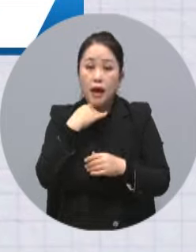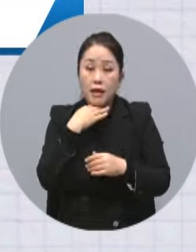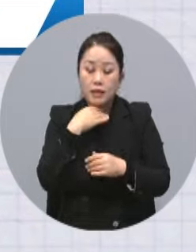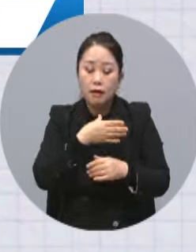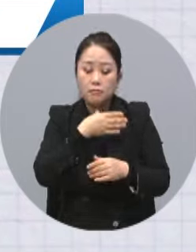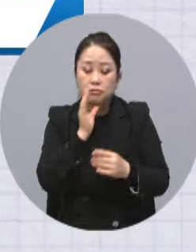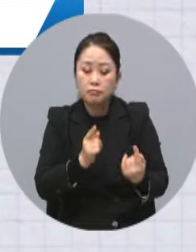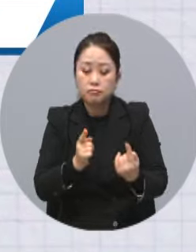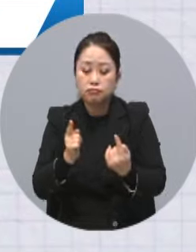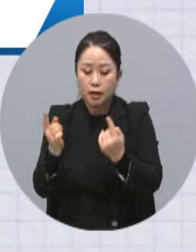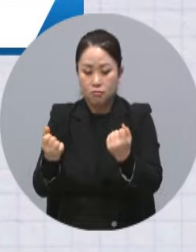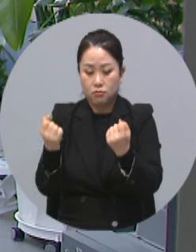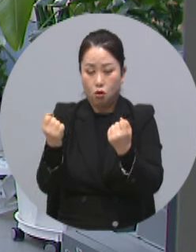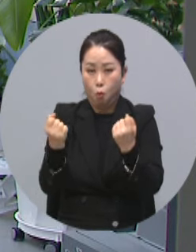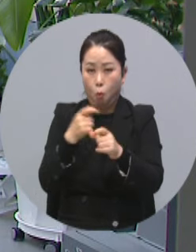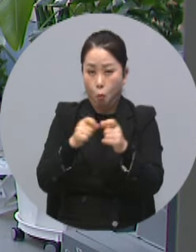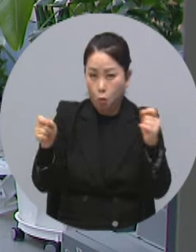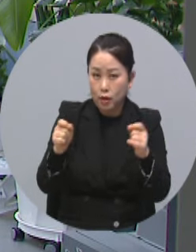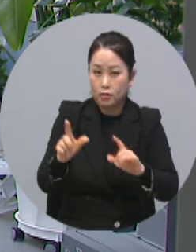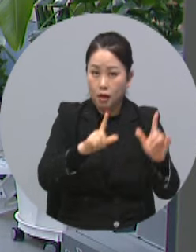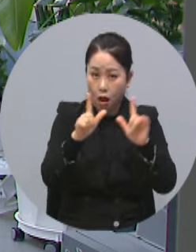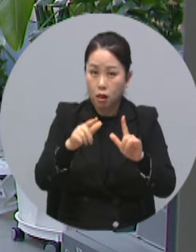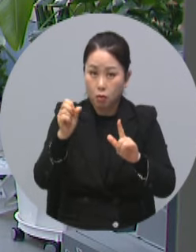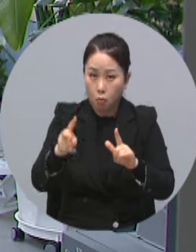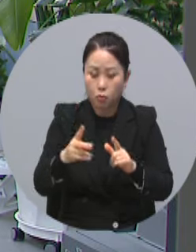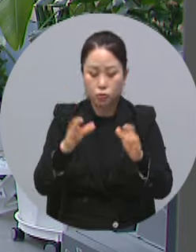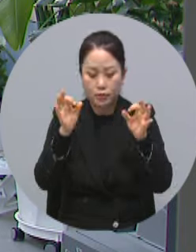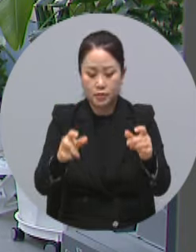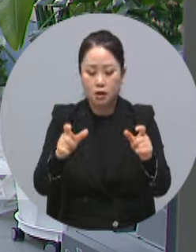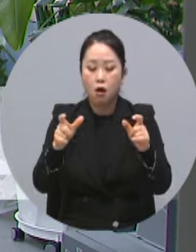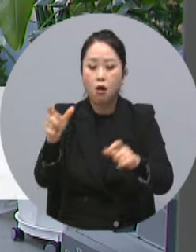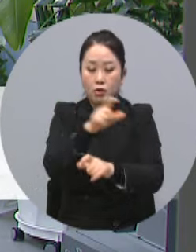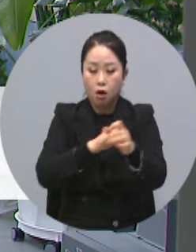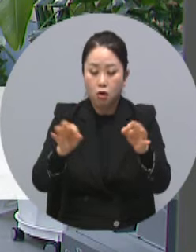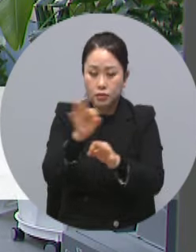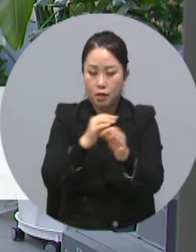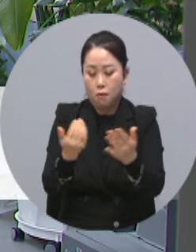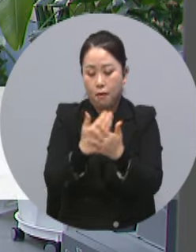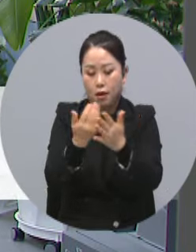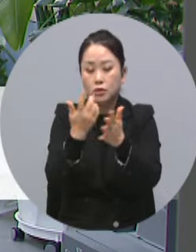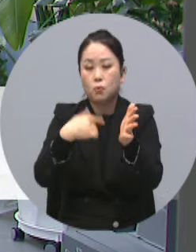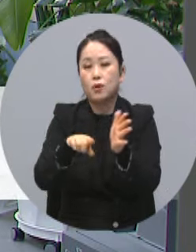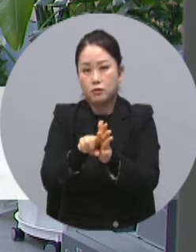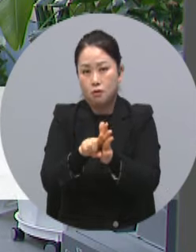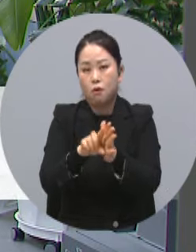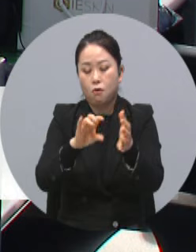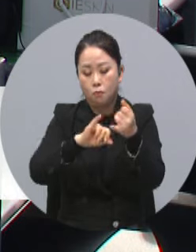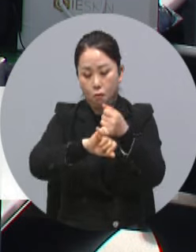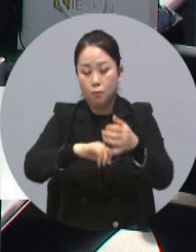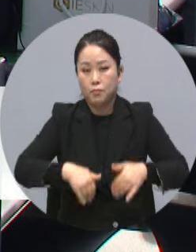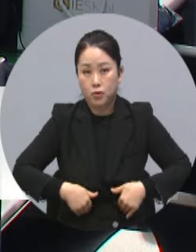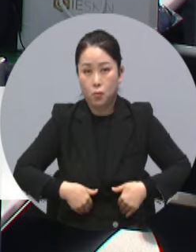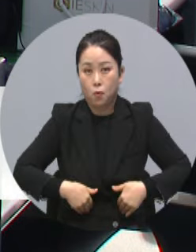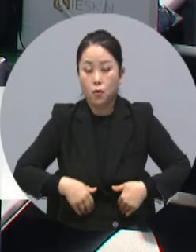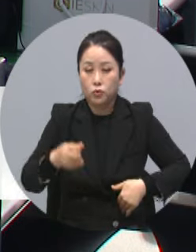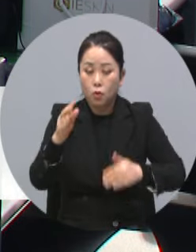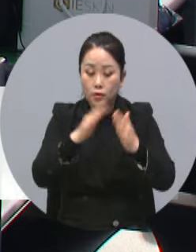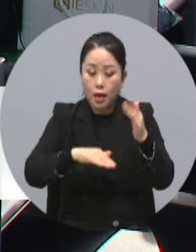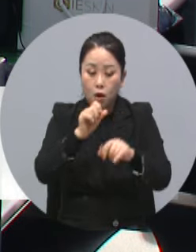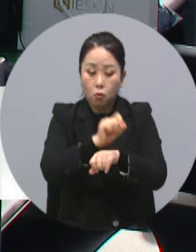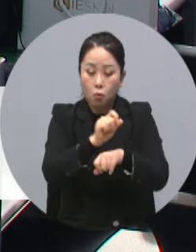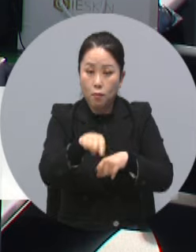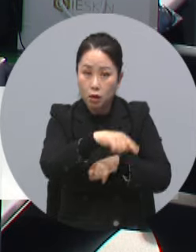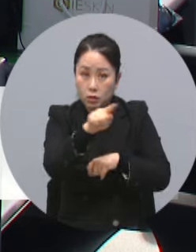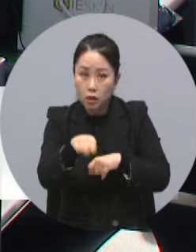활성화를 이로 들 공무원 사회에서도 만 65세인 연금수령 령과 60세 정년